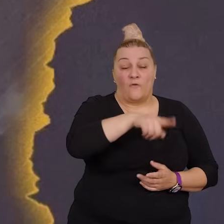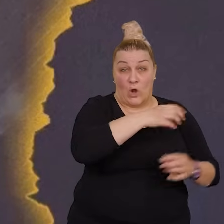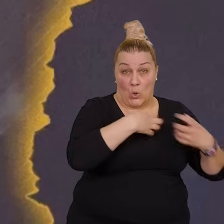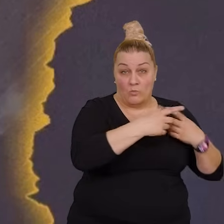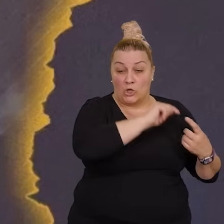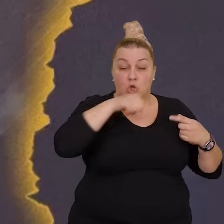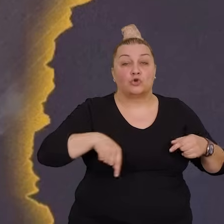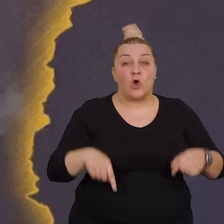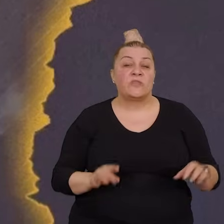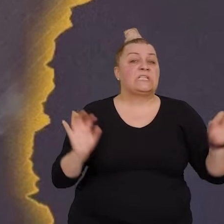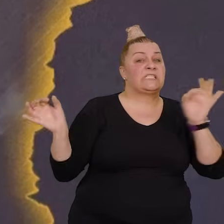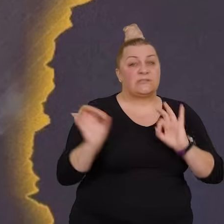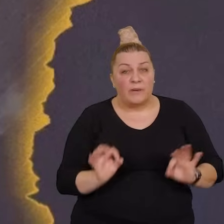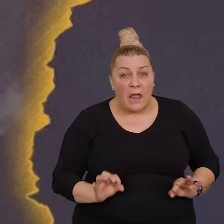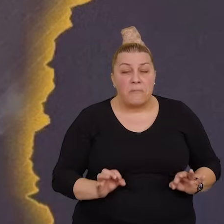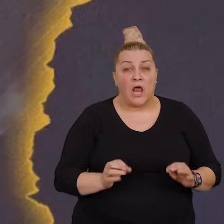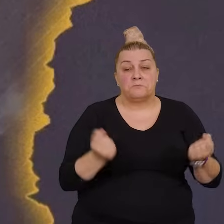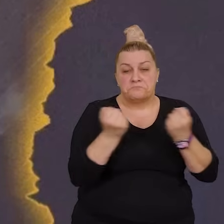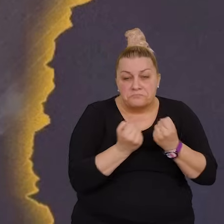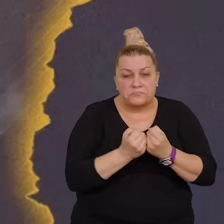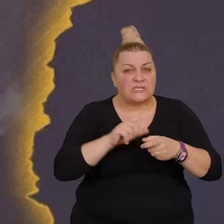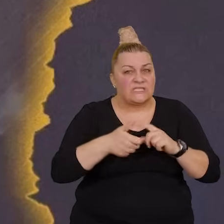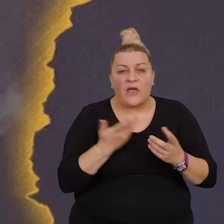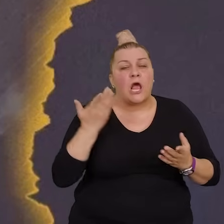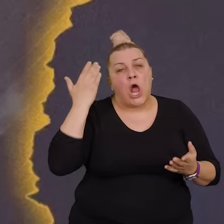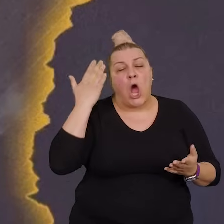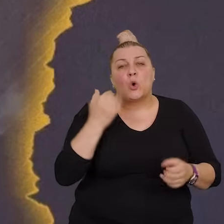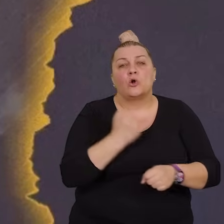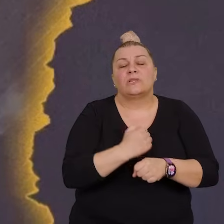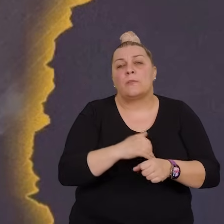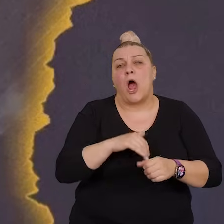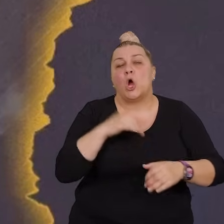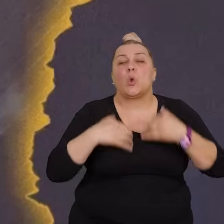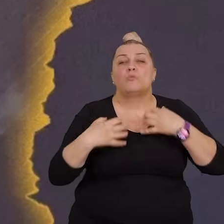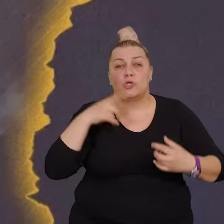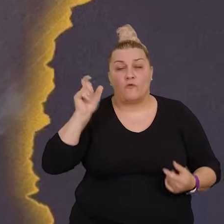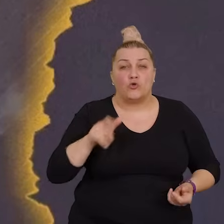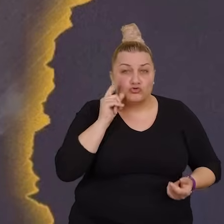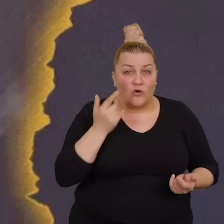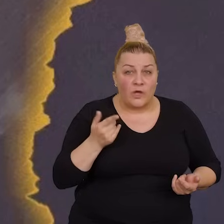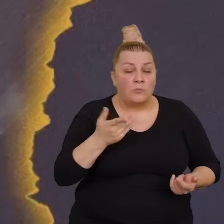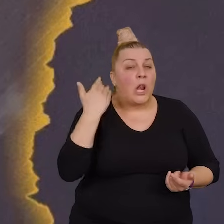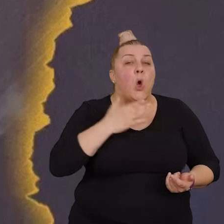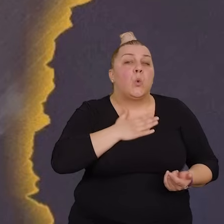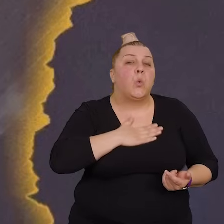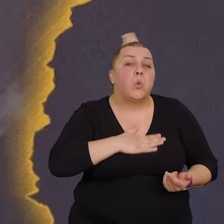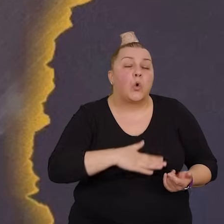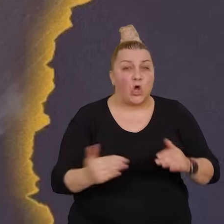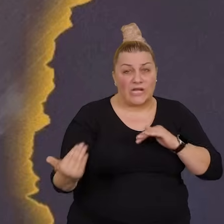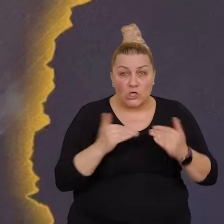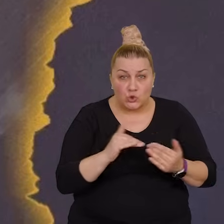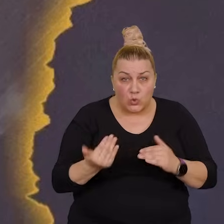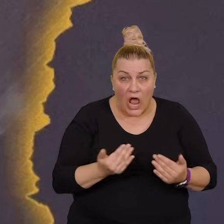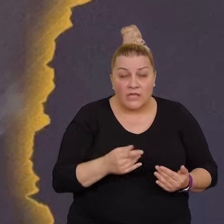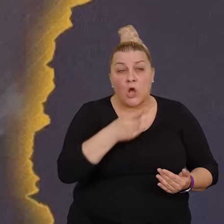znate, tu nema problema ni oko teksta, ni oko uopće, oko koncepta kako će on tog čovjeka igrati. Tako da je bilo izuzetno ugodna suradnja, a on je bio